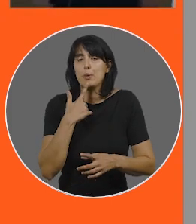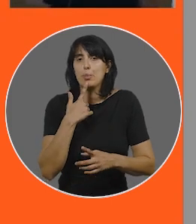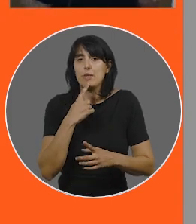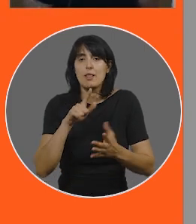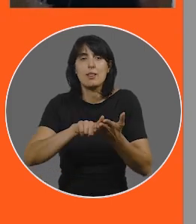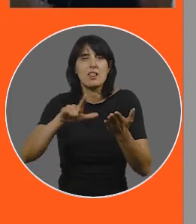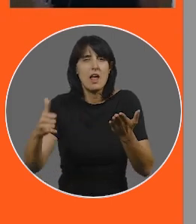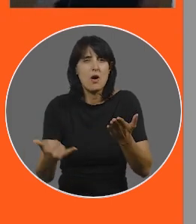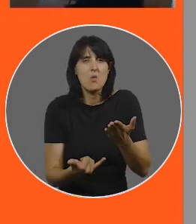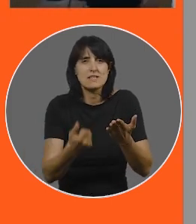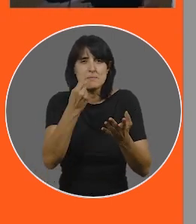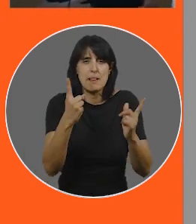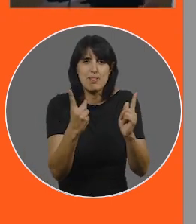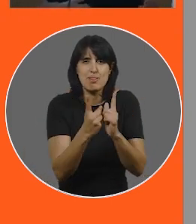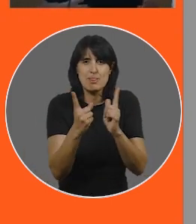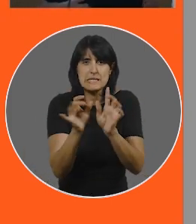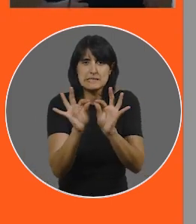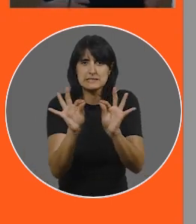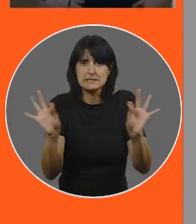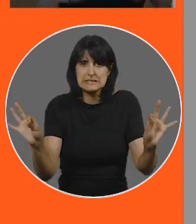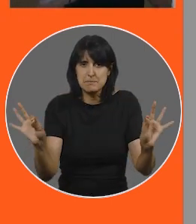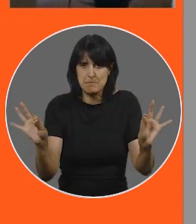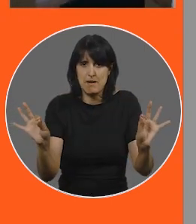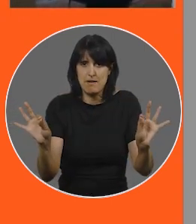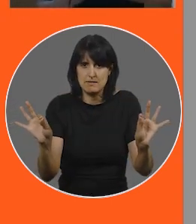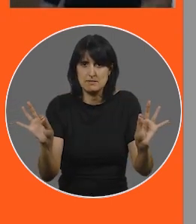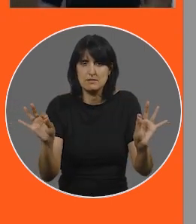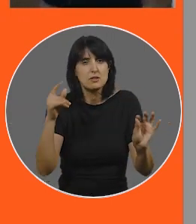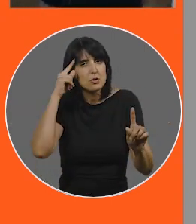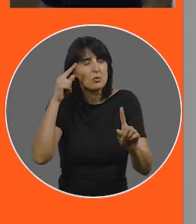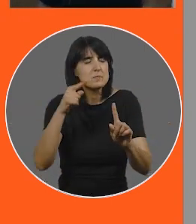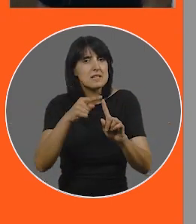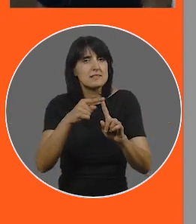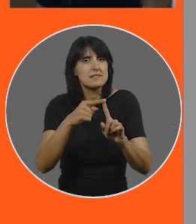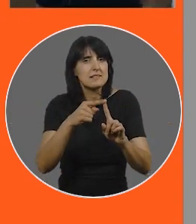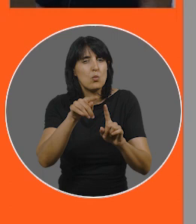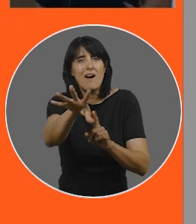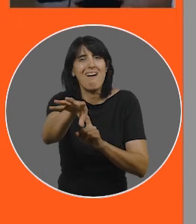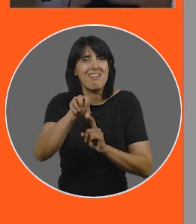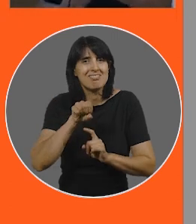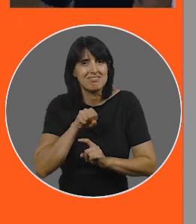de simplificació del llenguatge amb un disseny determinat per facilitar